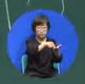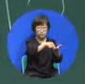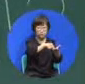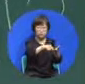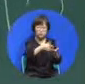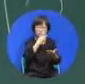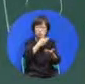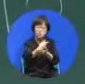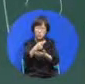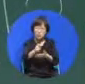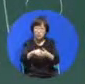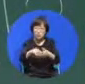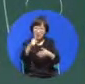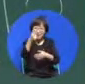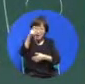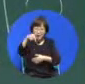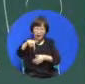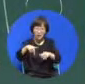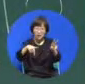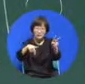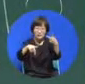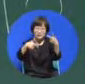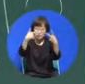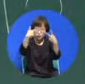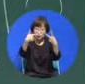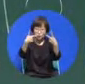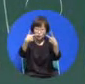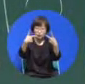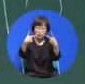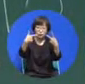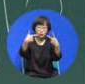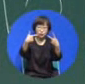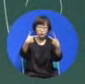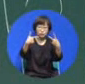이런 말씀을 했어요. Also in verse 6 something very important.